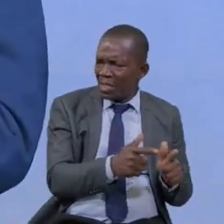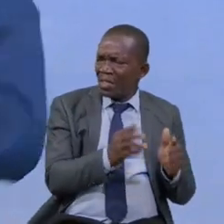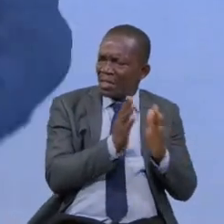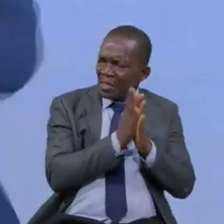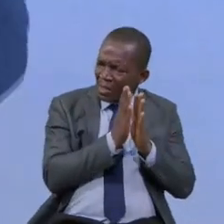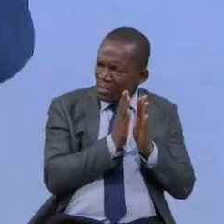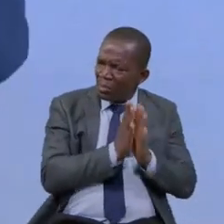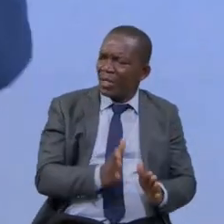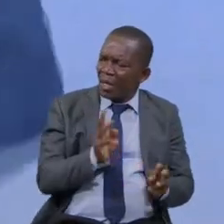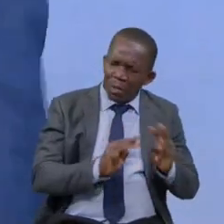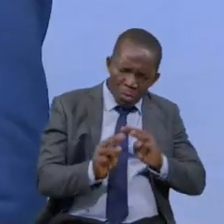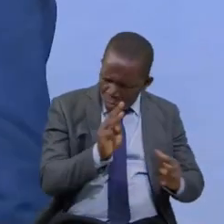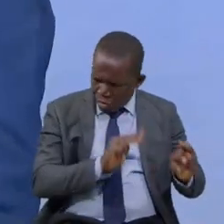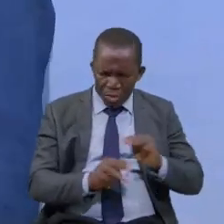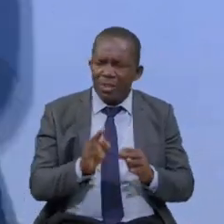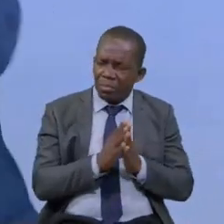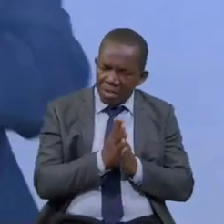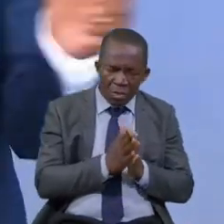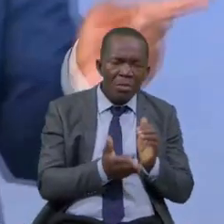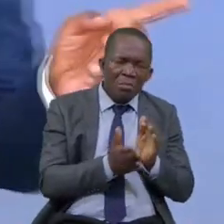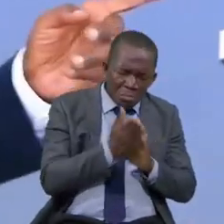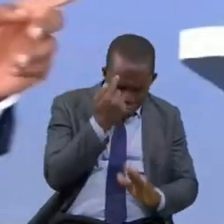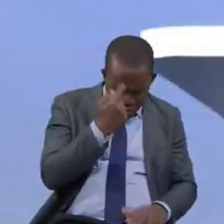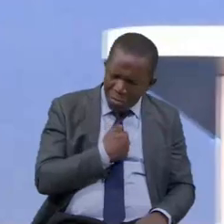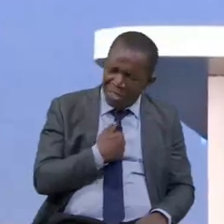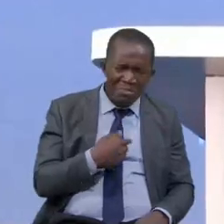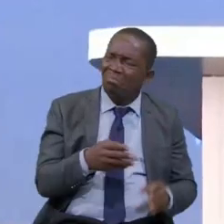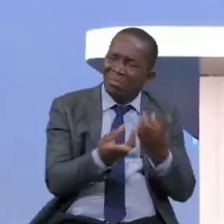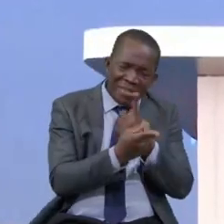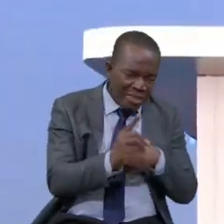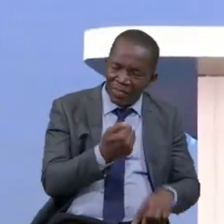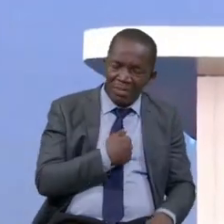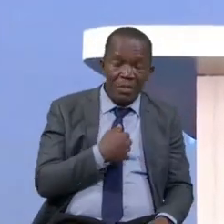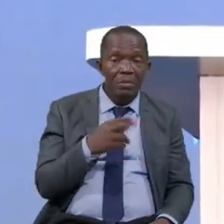de ceci. Et ils prient, prient, prient. Et tu retournes.